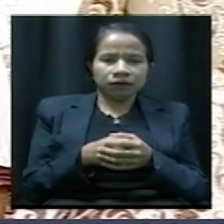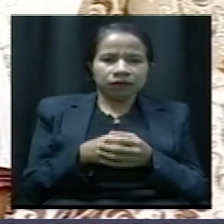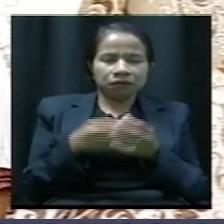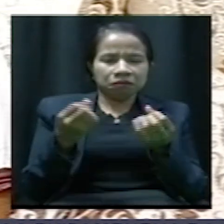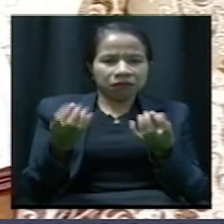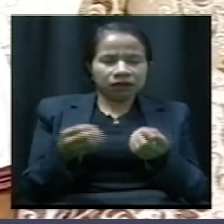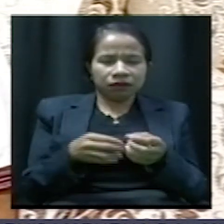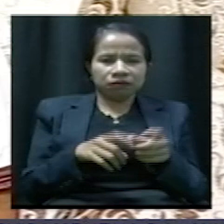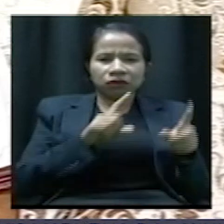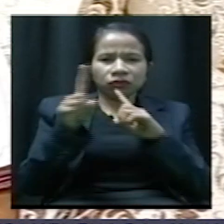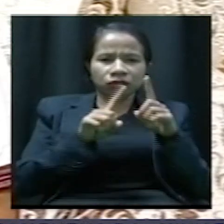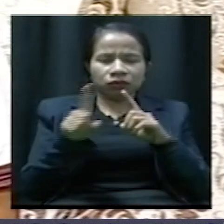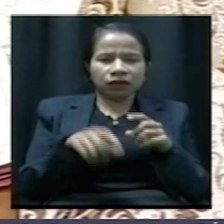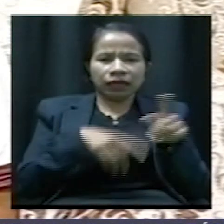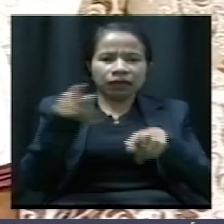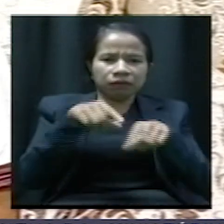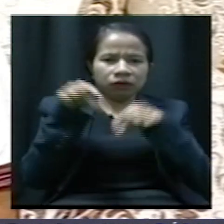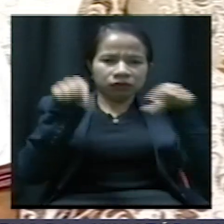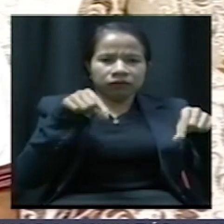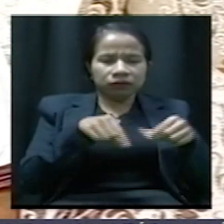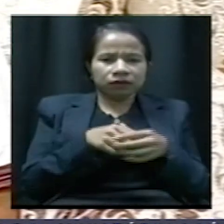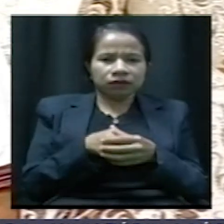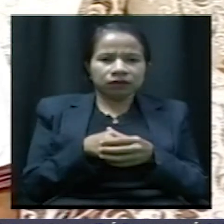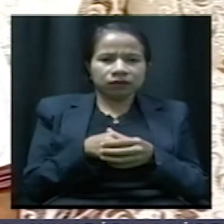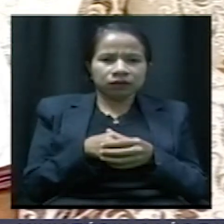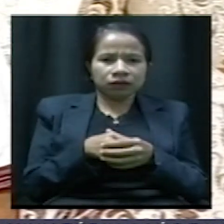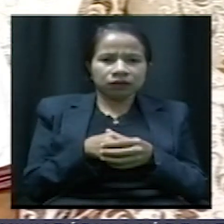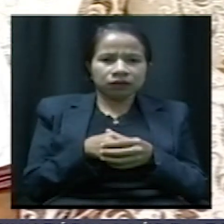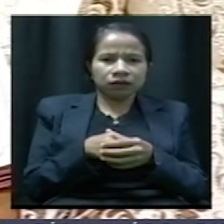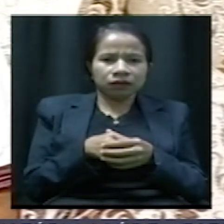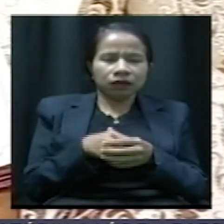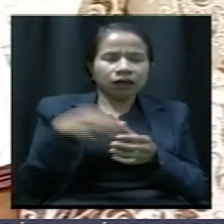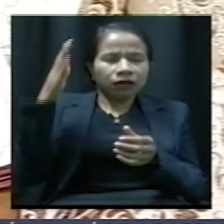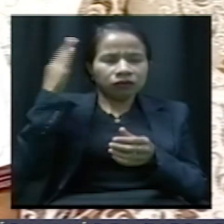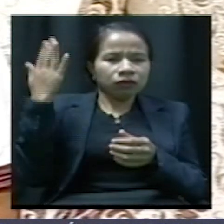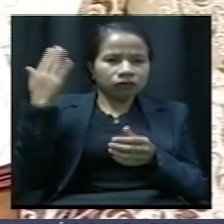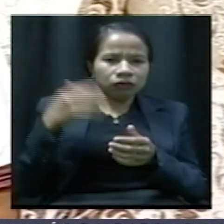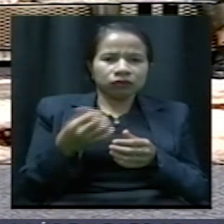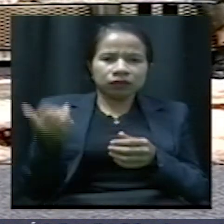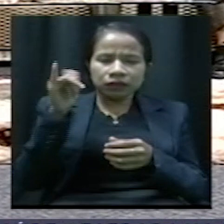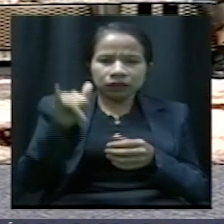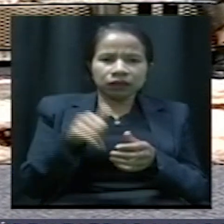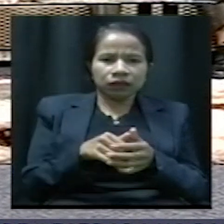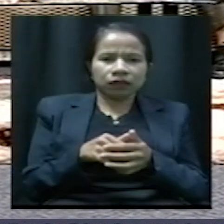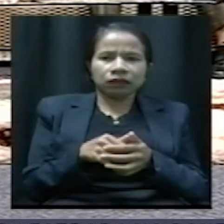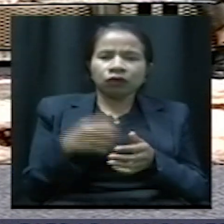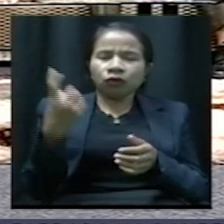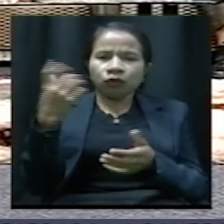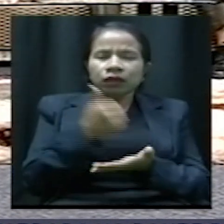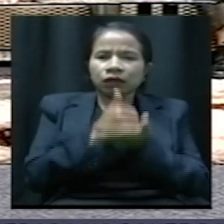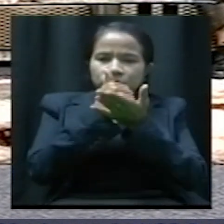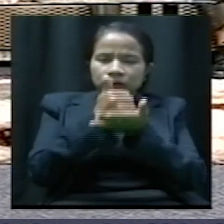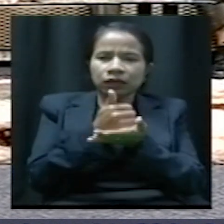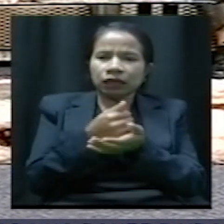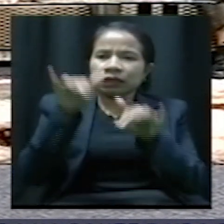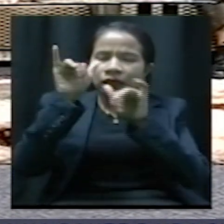barak liwe ma prekupa dan ema ho deficiencia ne ho tia pensamento ida tuan ina kap sira merese dit ba apoyo iha uma